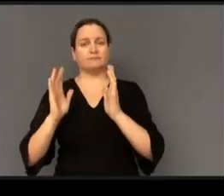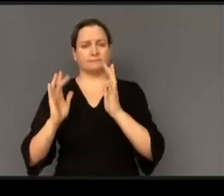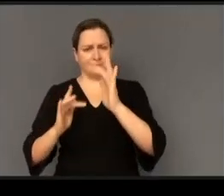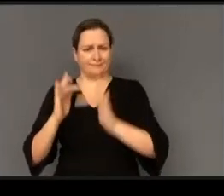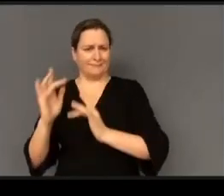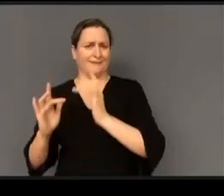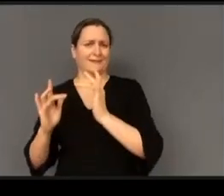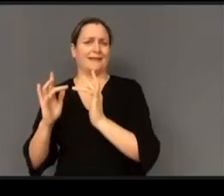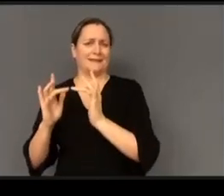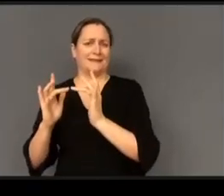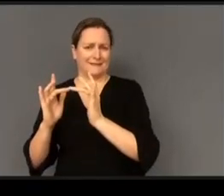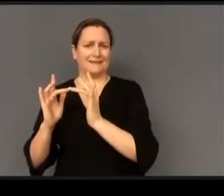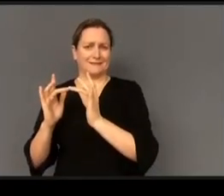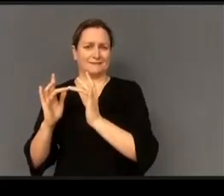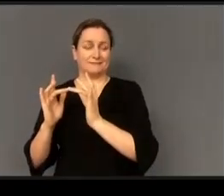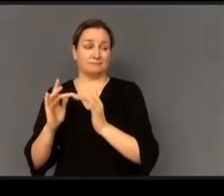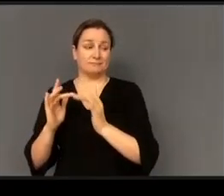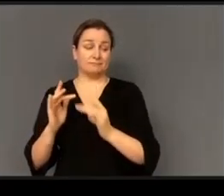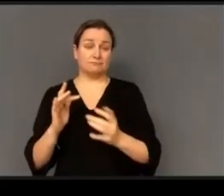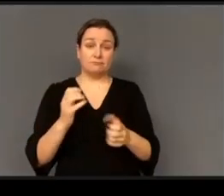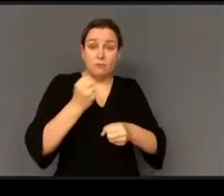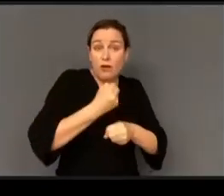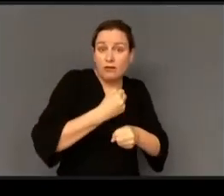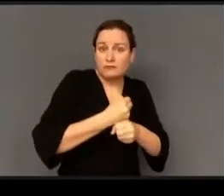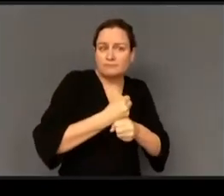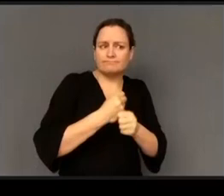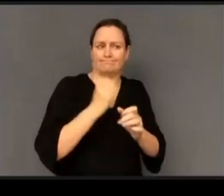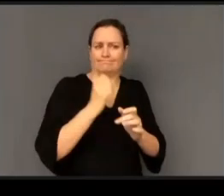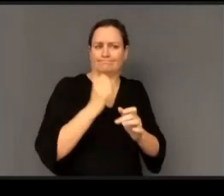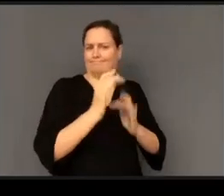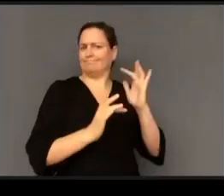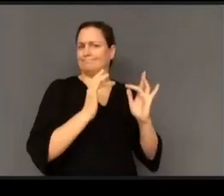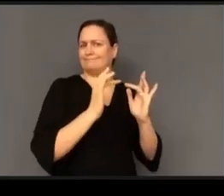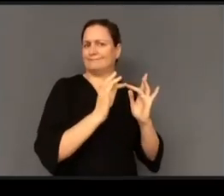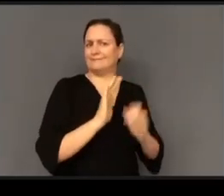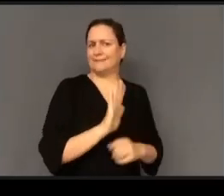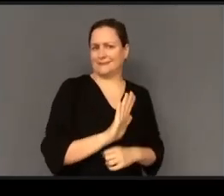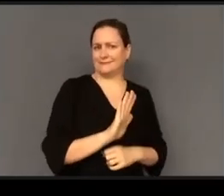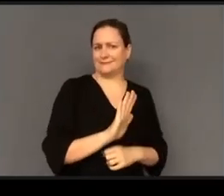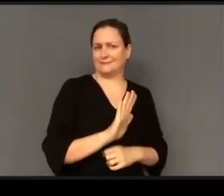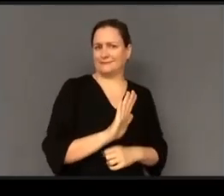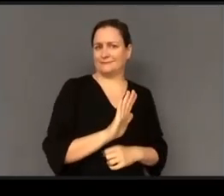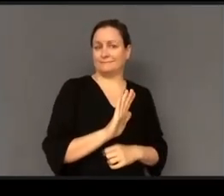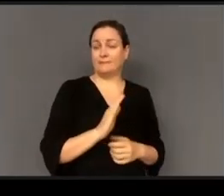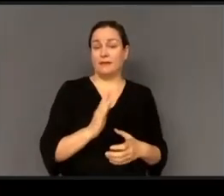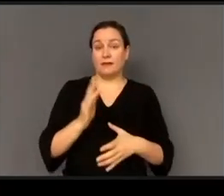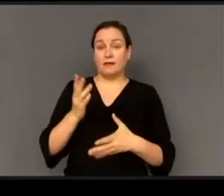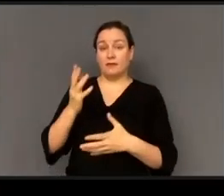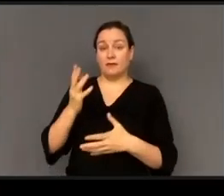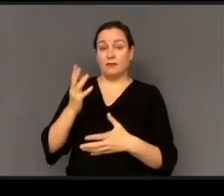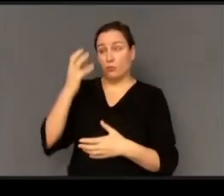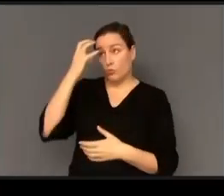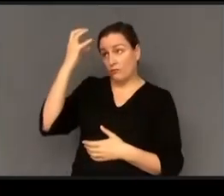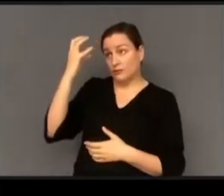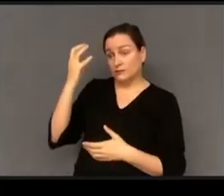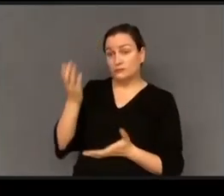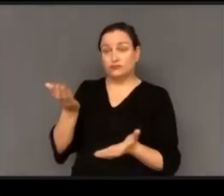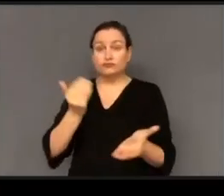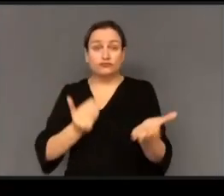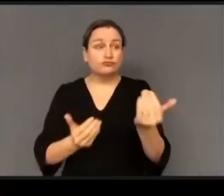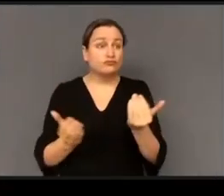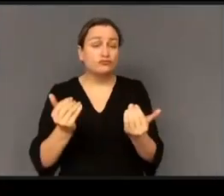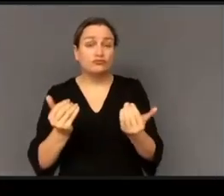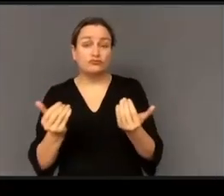والانشطه الاجتماعيه والاقتصاديه بل هو اساس لا يستغنى عنه